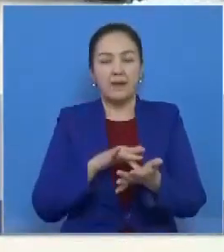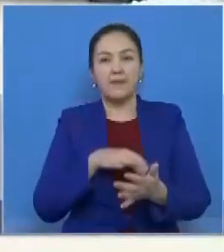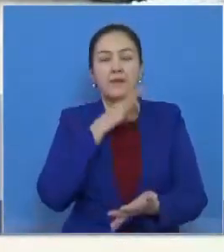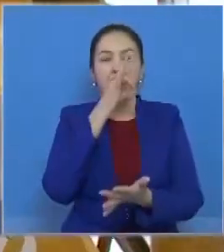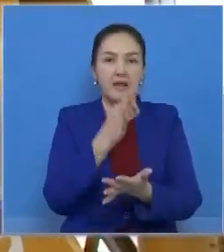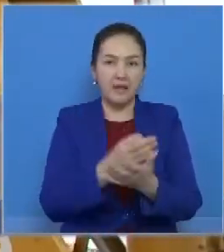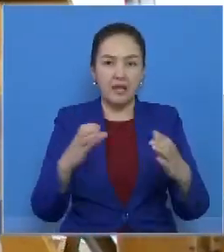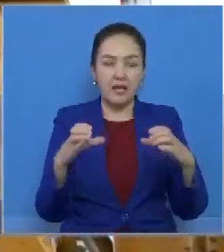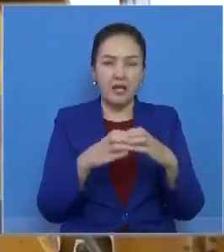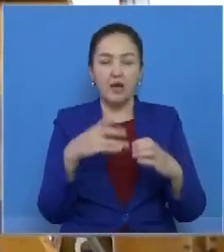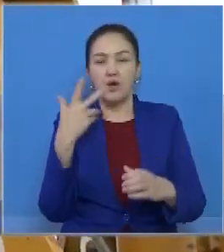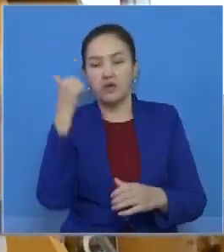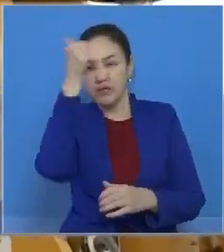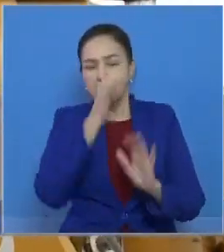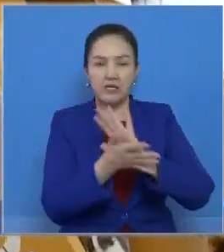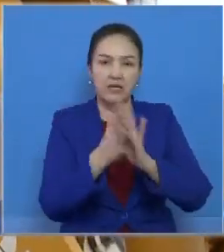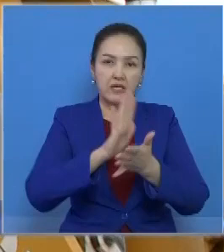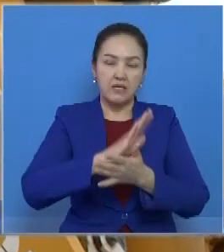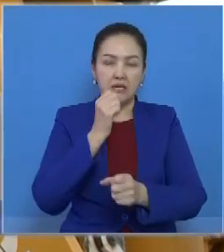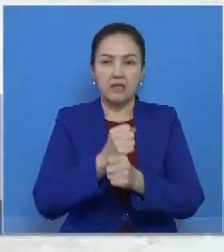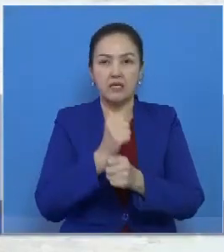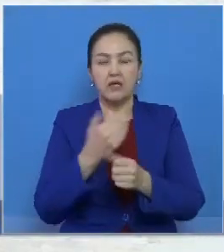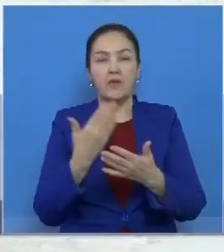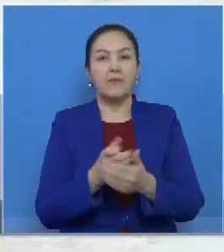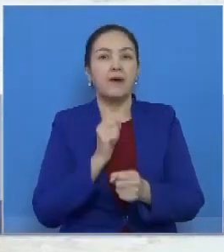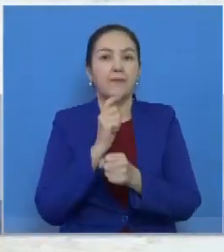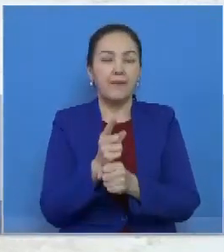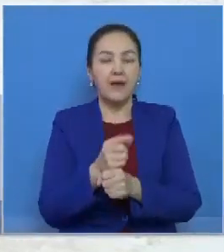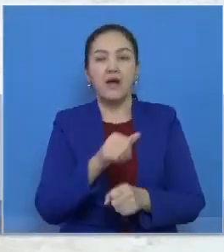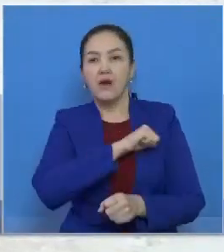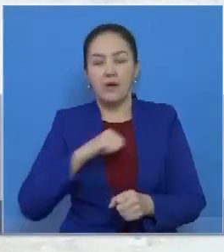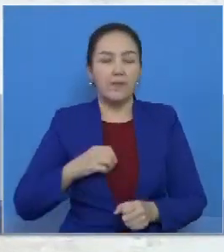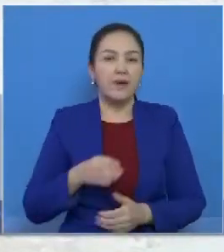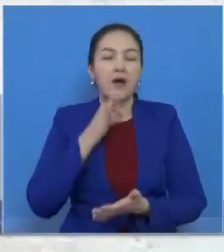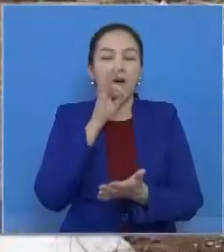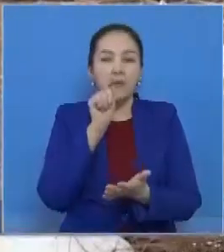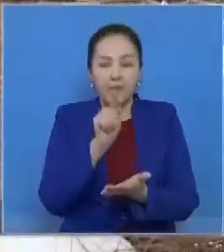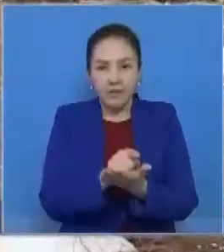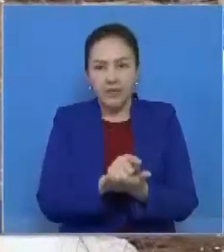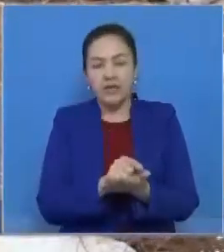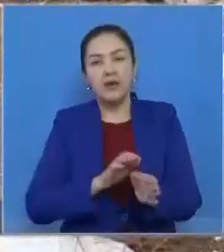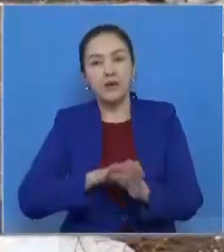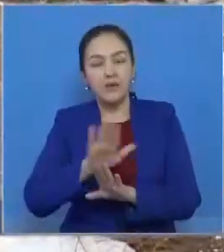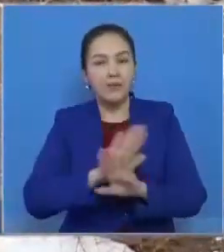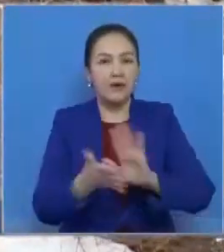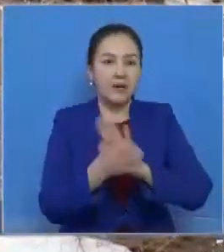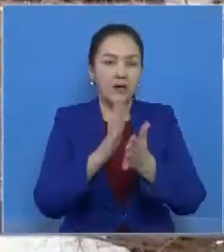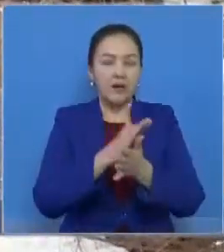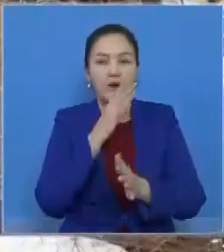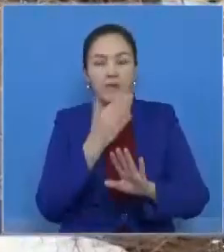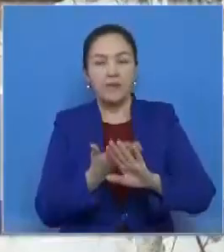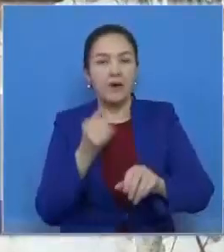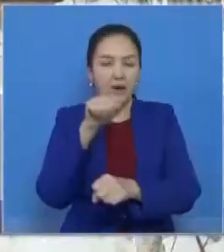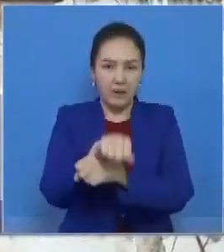жауапты мердігерлермен 3 жылға келісімшарт жасалған. Дегенмен тапсырыс беруші өз міндетін дұрыс орындамағандармен арадағы келісімді мерзімнен